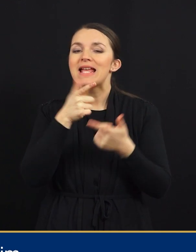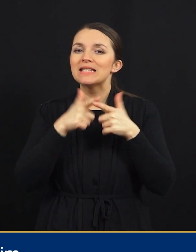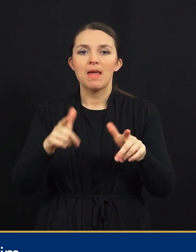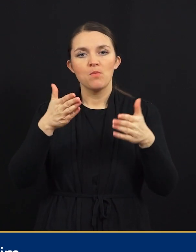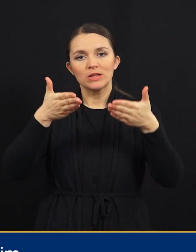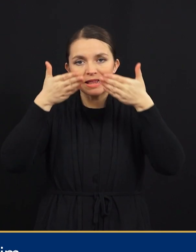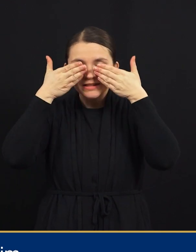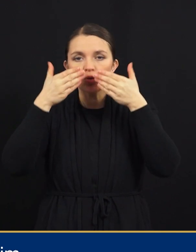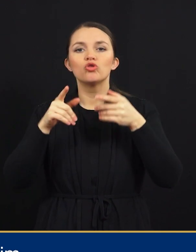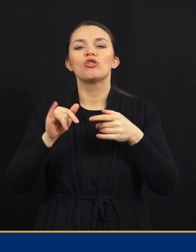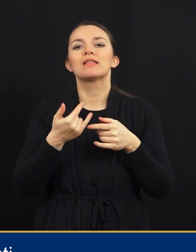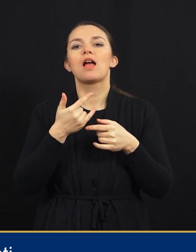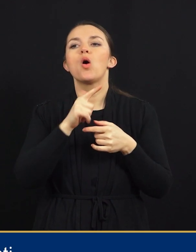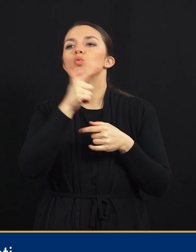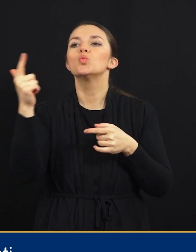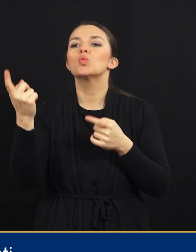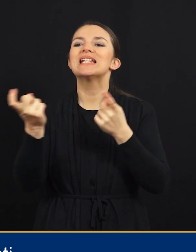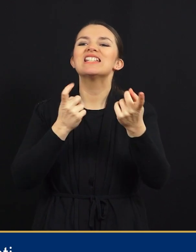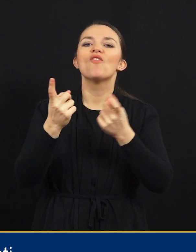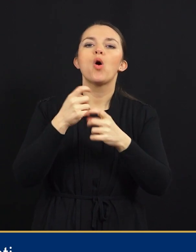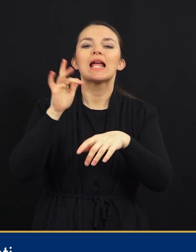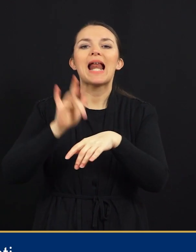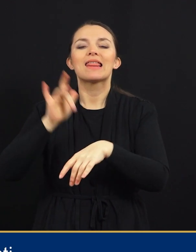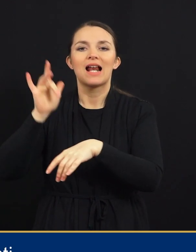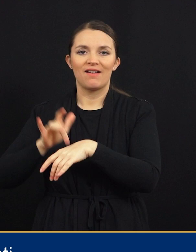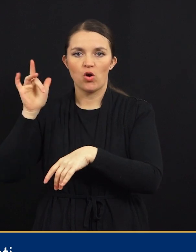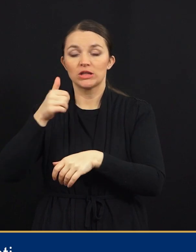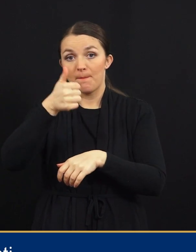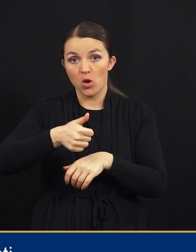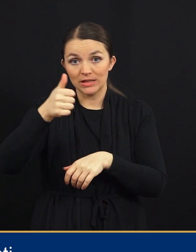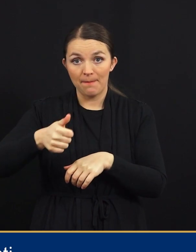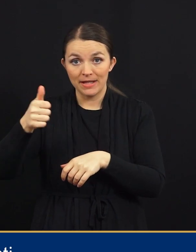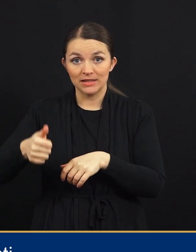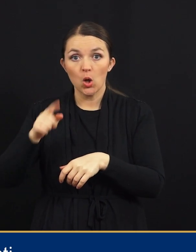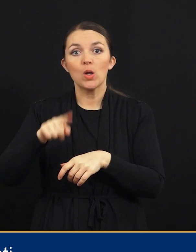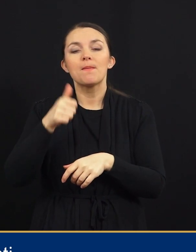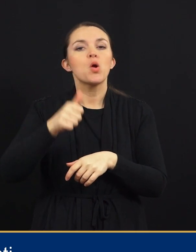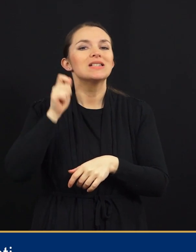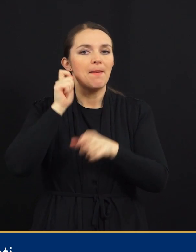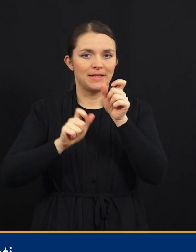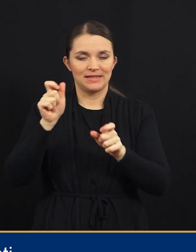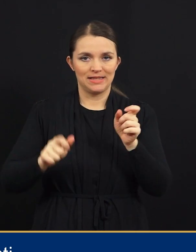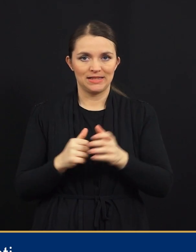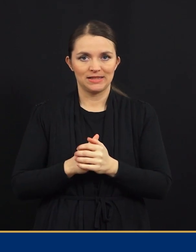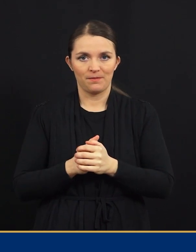smemo zatiskati oči pred drugimi izvori ranljivosti posameznikov in posameznic.